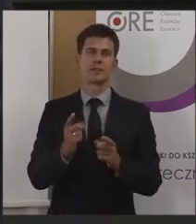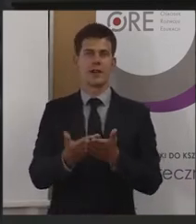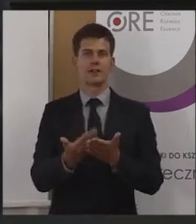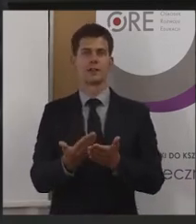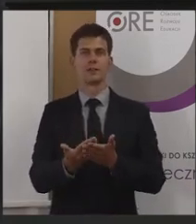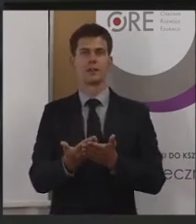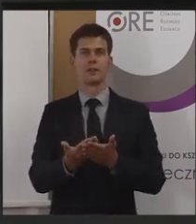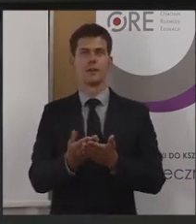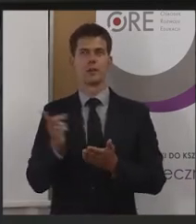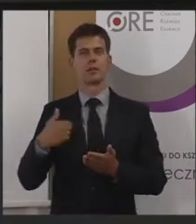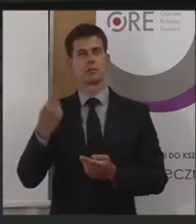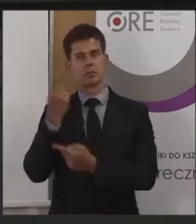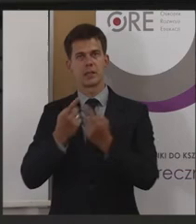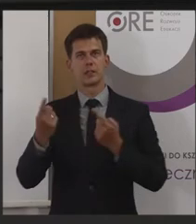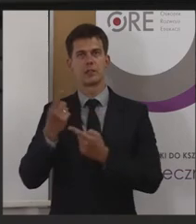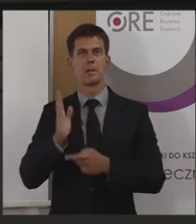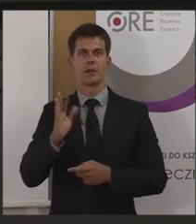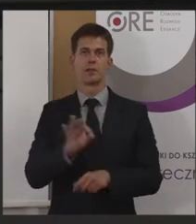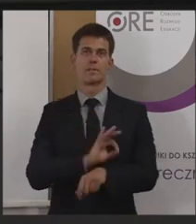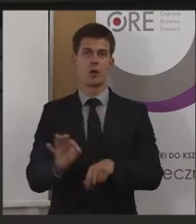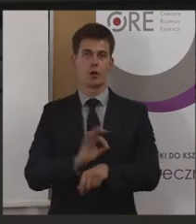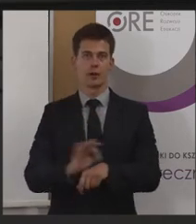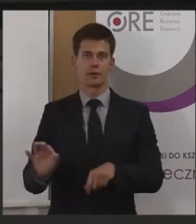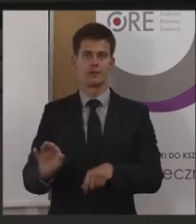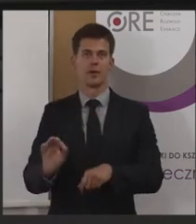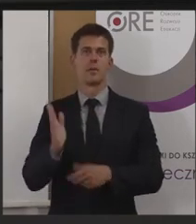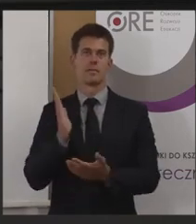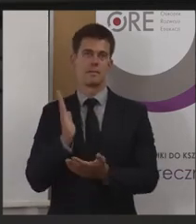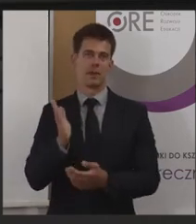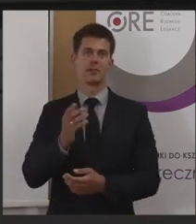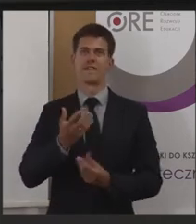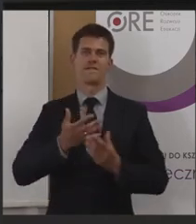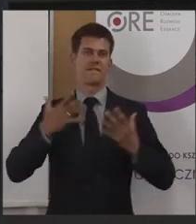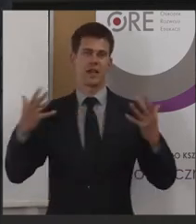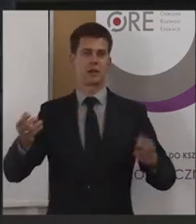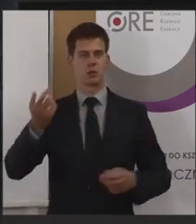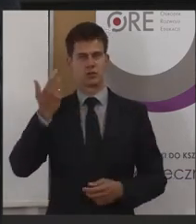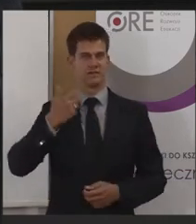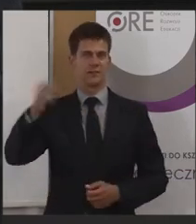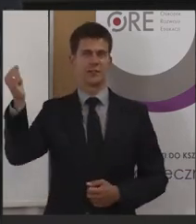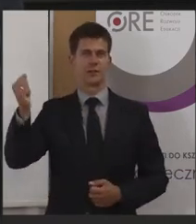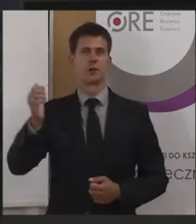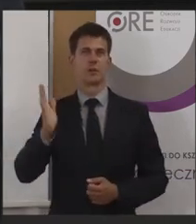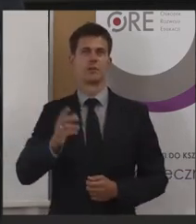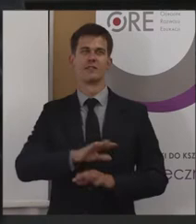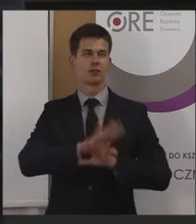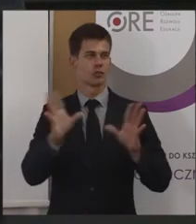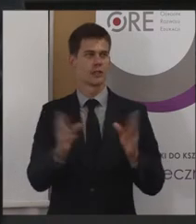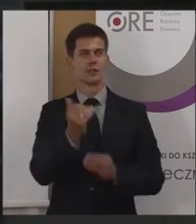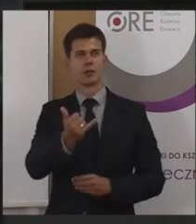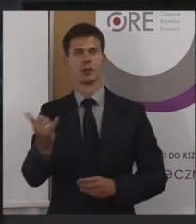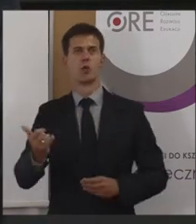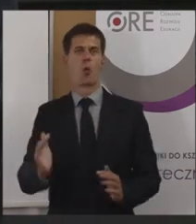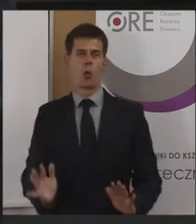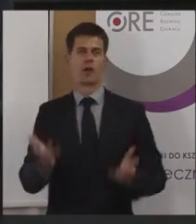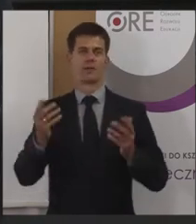mam nadzieję, że ten projekt zakończy się wielkim sukcesem, że będzie ogromnym ułatwieniem, że